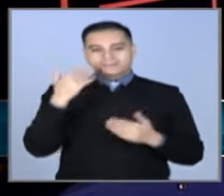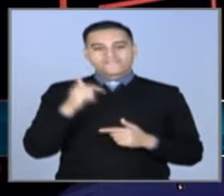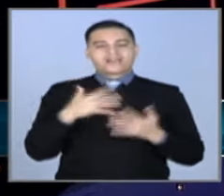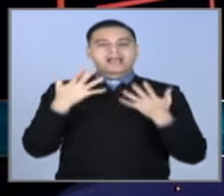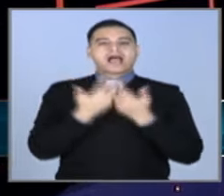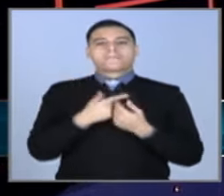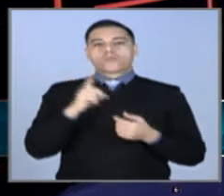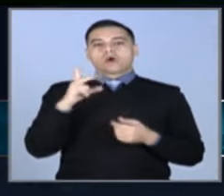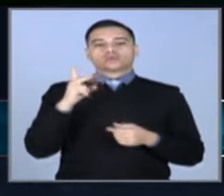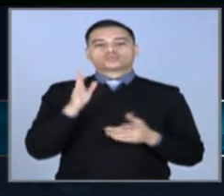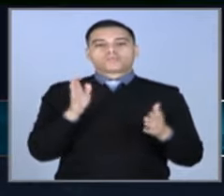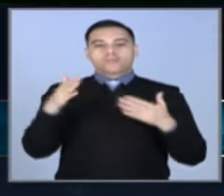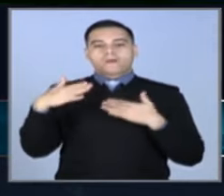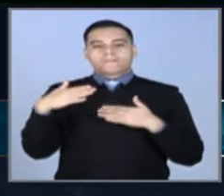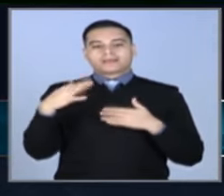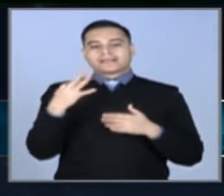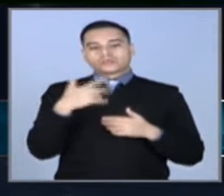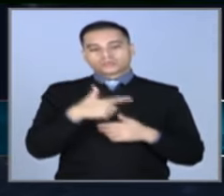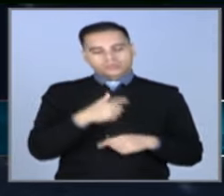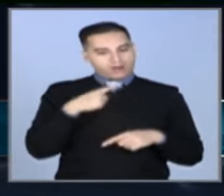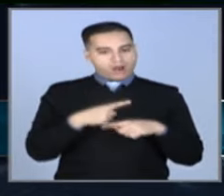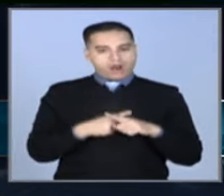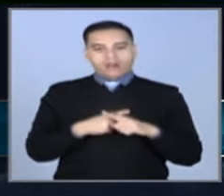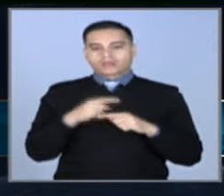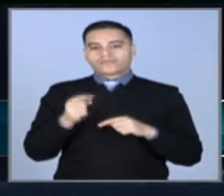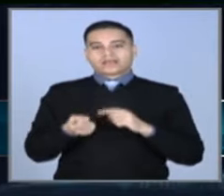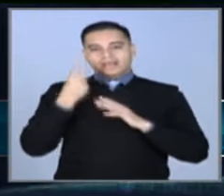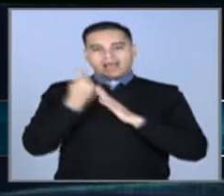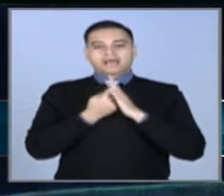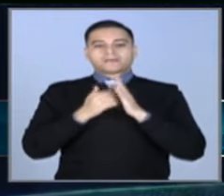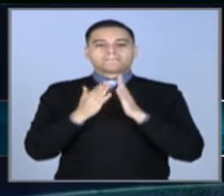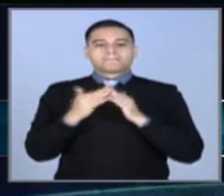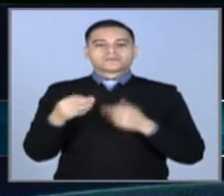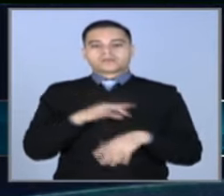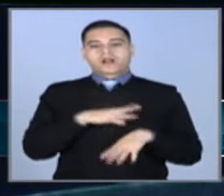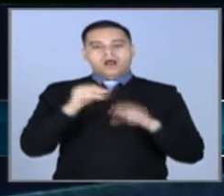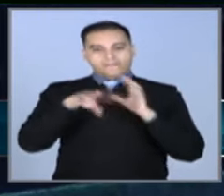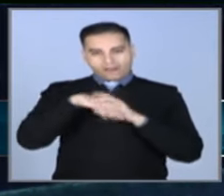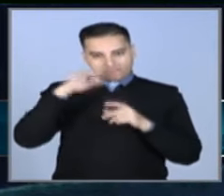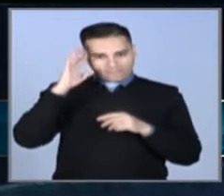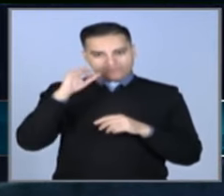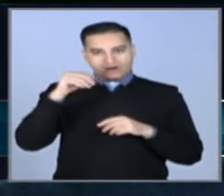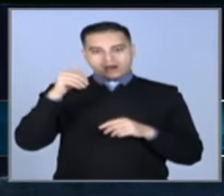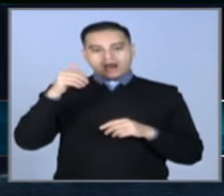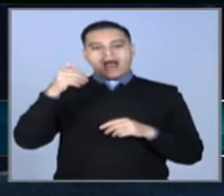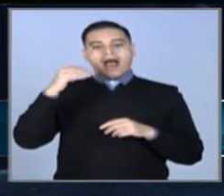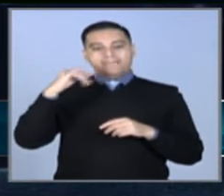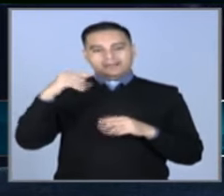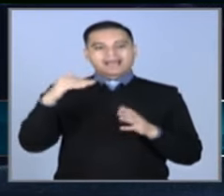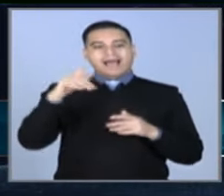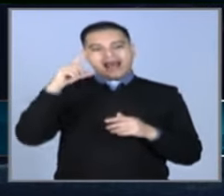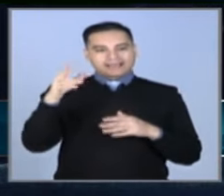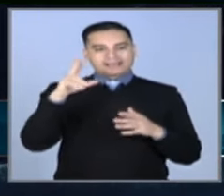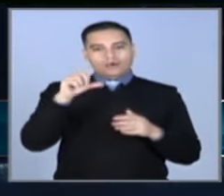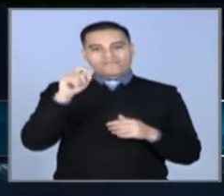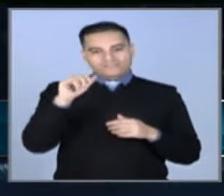الأضلاع في 21 مربع؟ 63. غلط. كاتب مصري راحل ملقب بالعراب فمن هو؟ أحمد خالد توفيق. صح. ما هي العملة